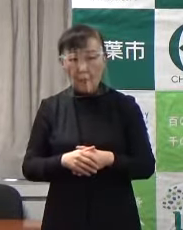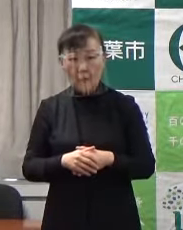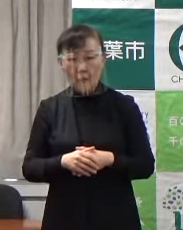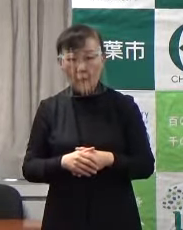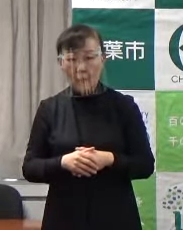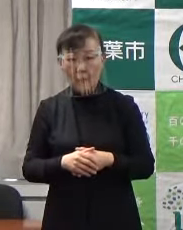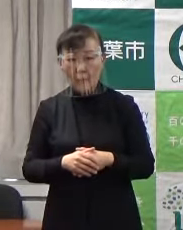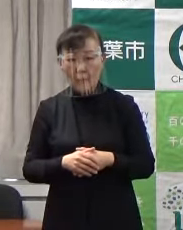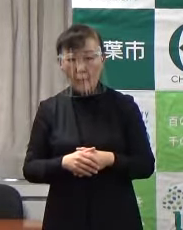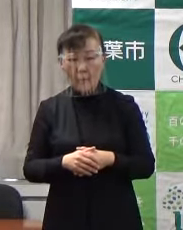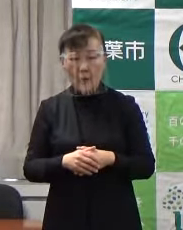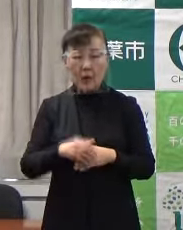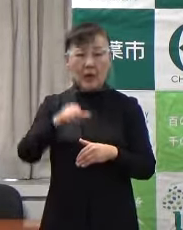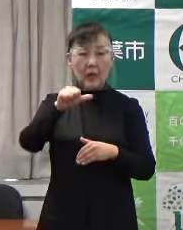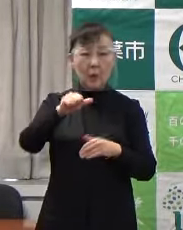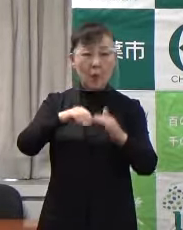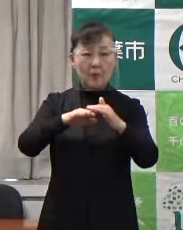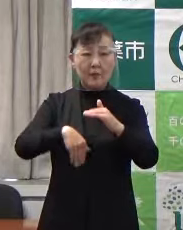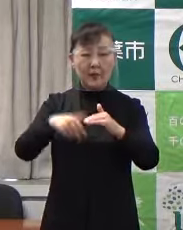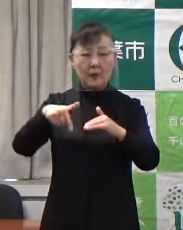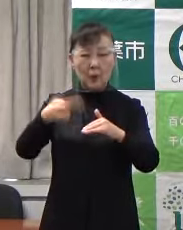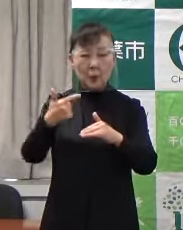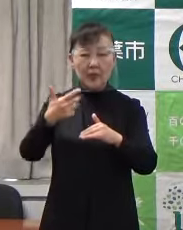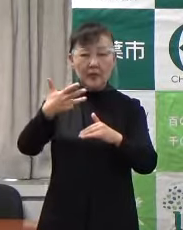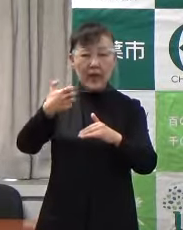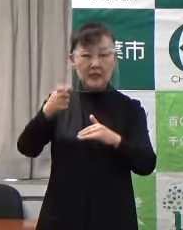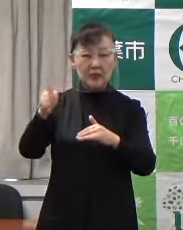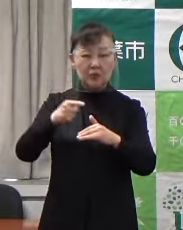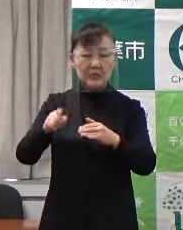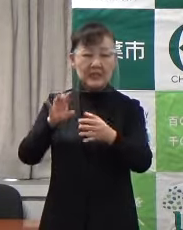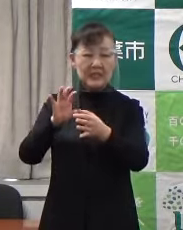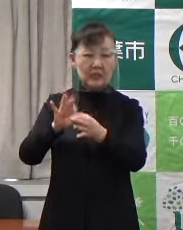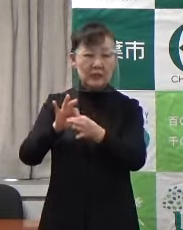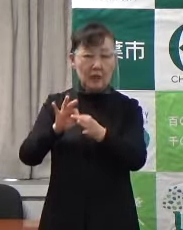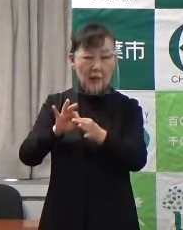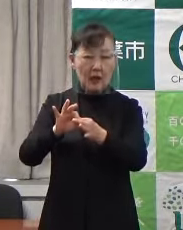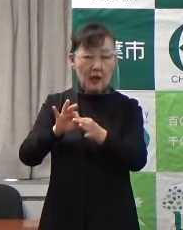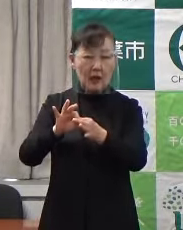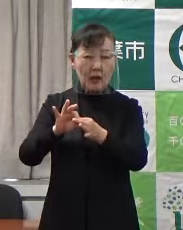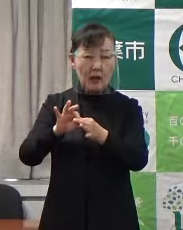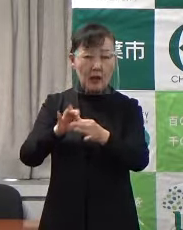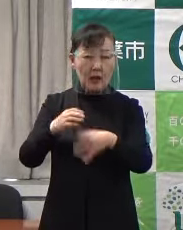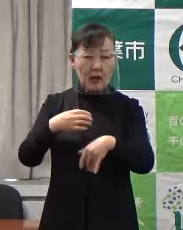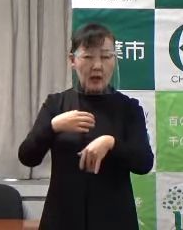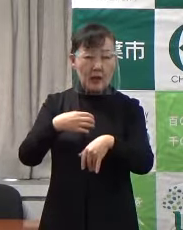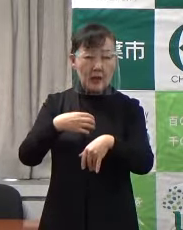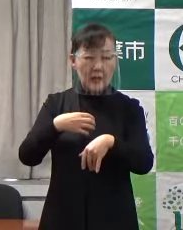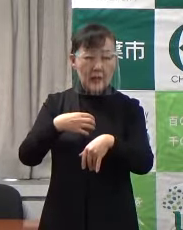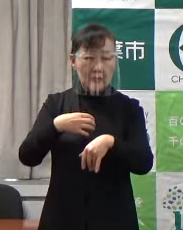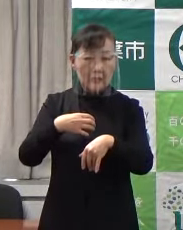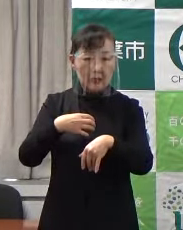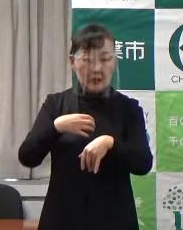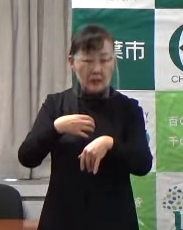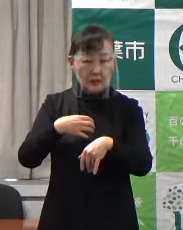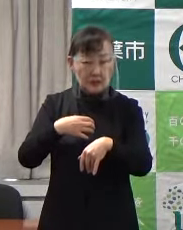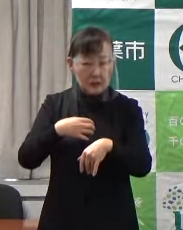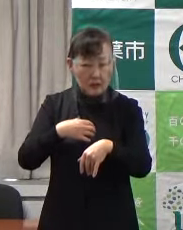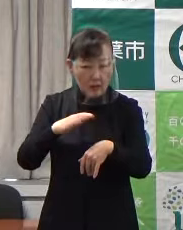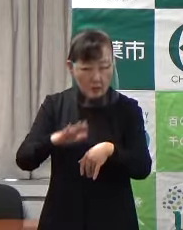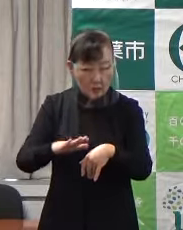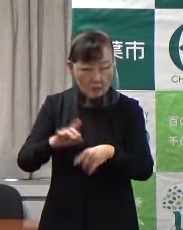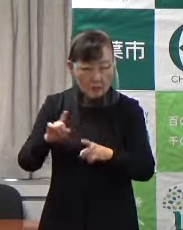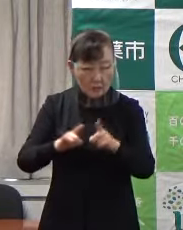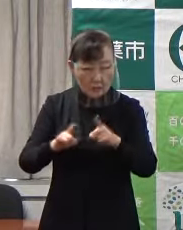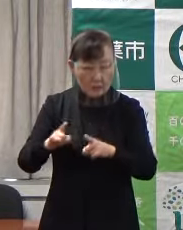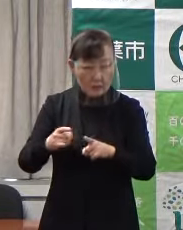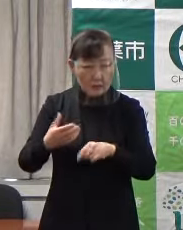5未満だった680人については、起点ありと起点なしの割合というのはどれくらいだった